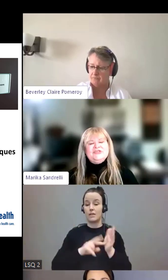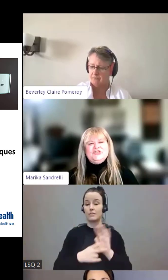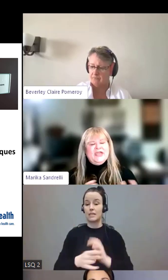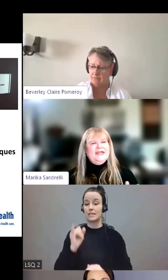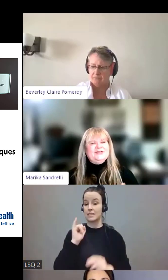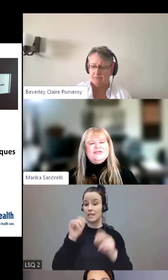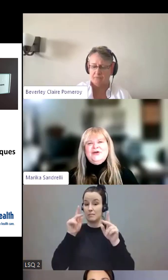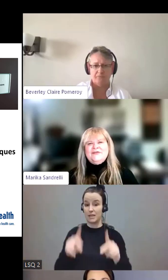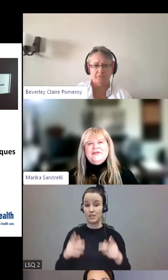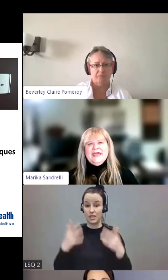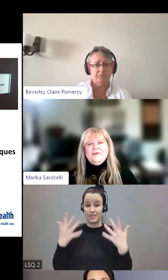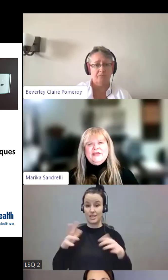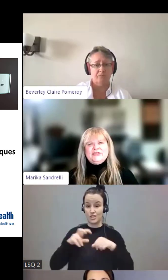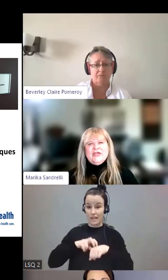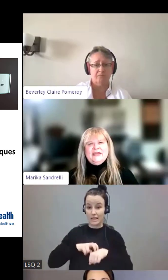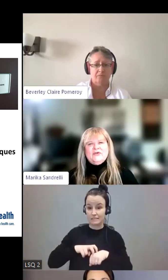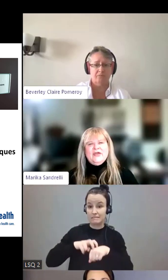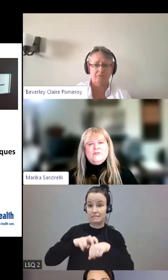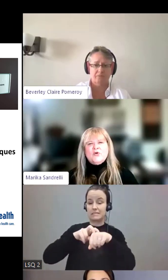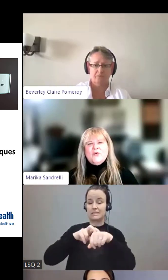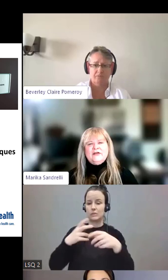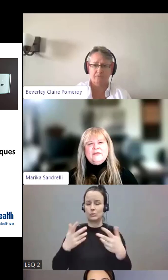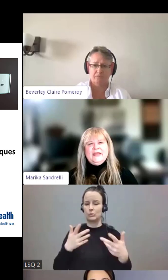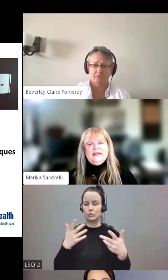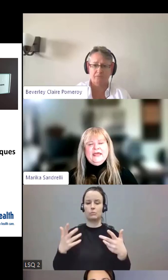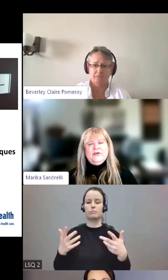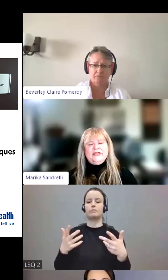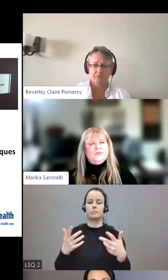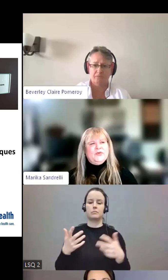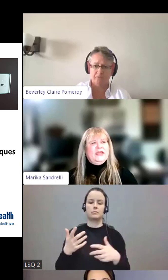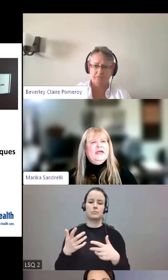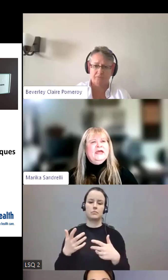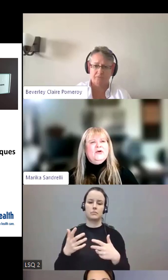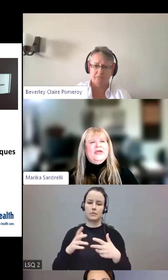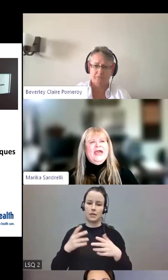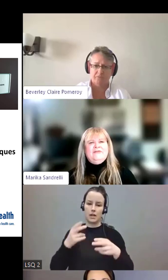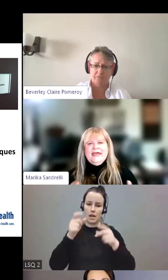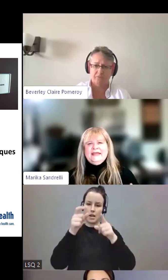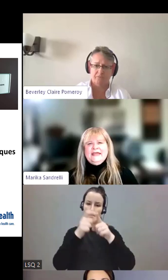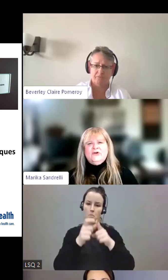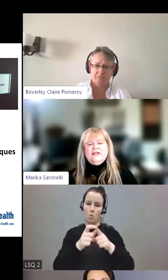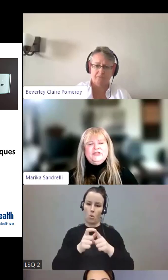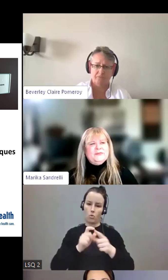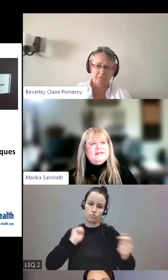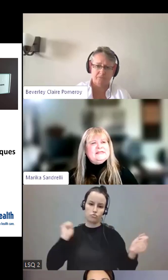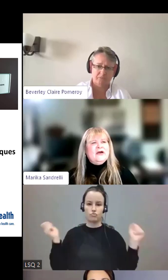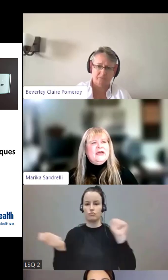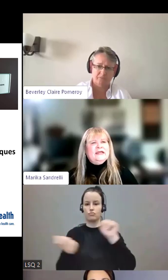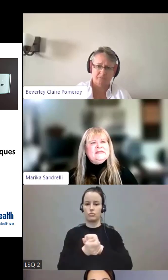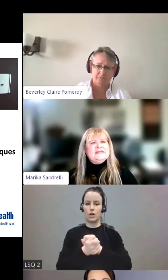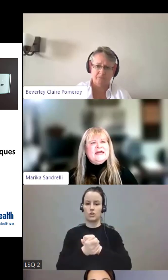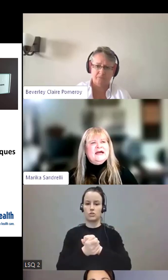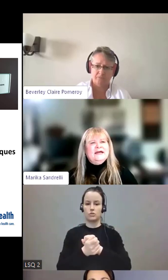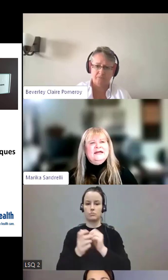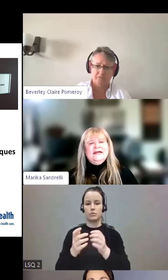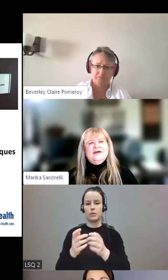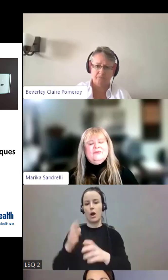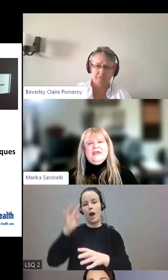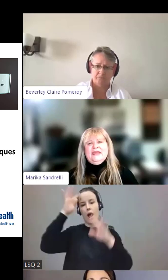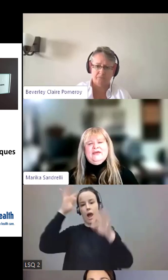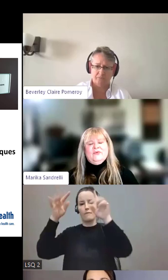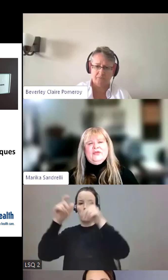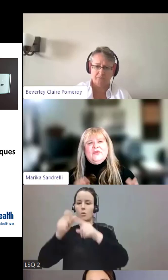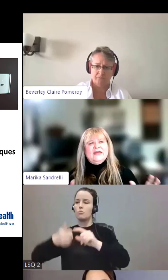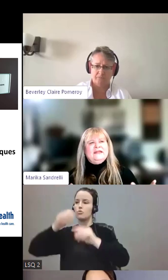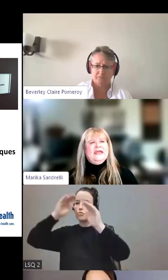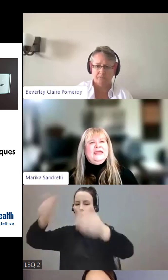le langage, si on veut. On a créé un langage, si on veut, accueillant. On a des affiches pour reconnaissance du territoire.